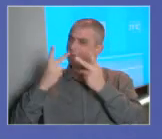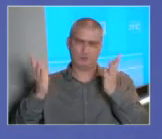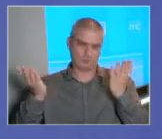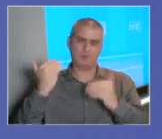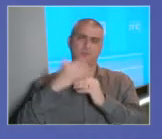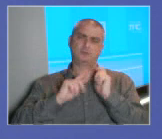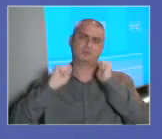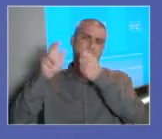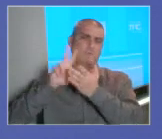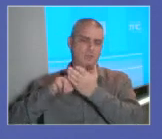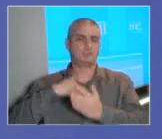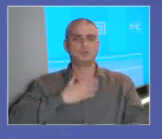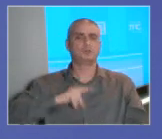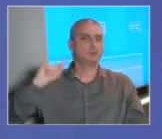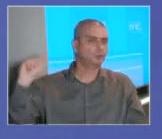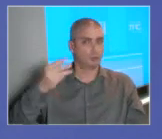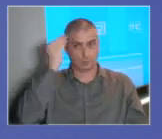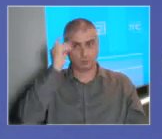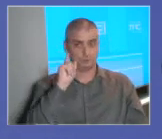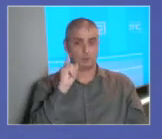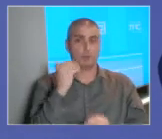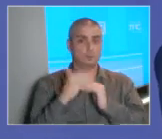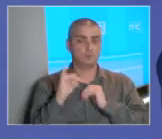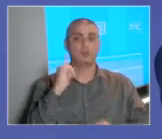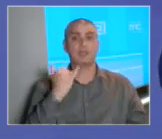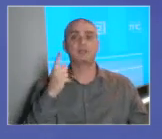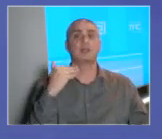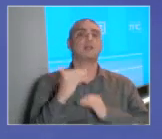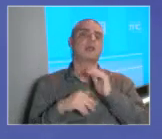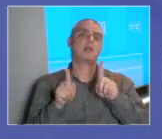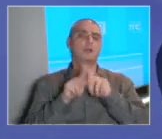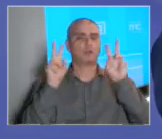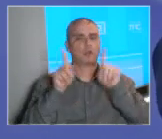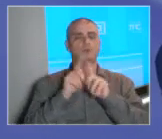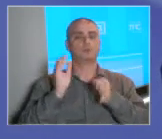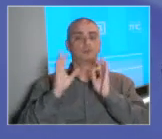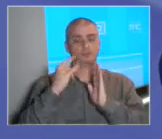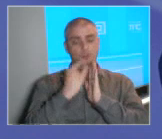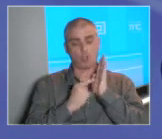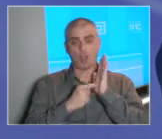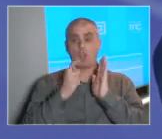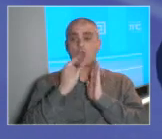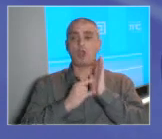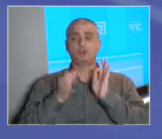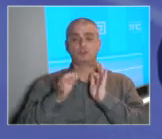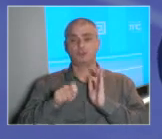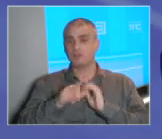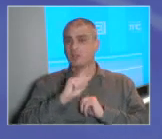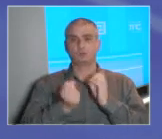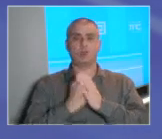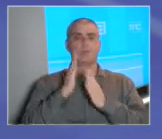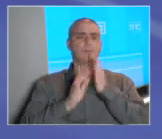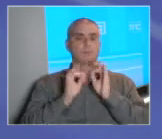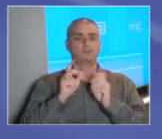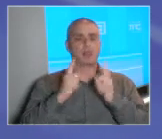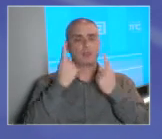היום, זה יגיע לבגץ. אני רוצה שכולנו אבל נזכור, בסופו של דבר, כן, זה הליך מעין שיפוטי. יש הוראה בחוק יסוד השפיטה שאומרת שאסור להקים בית